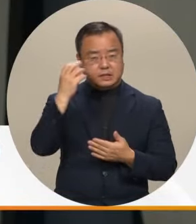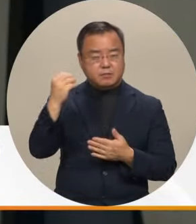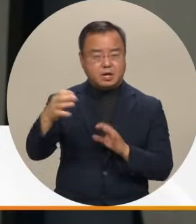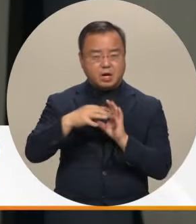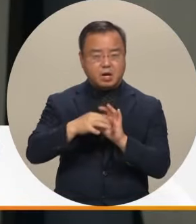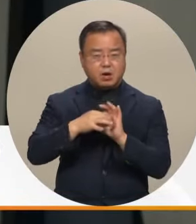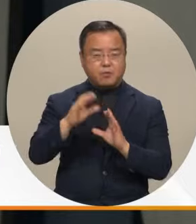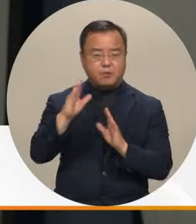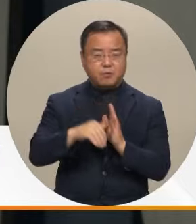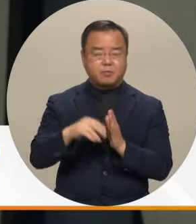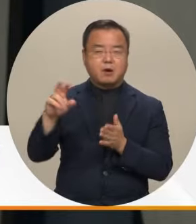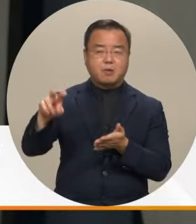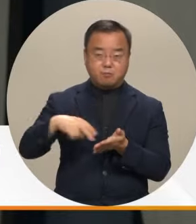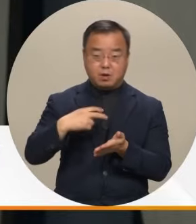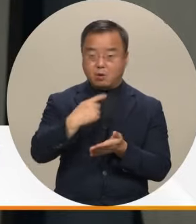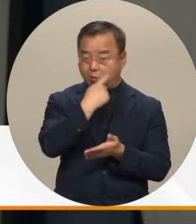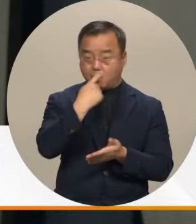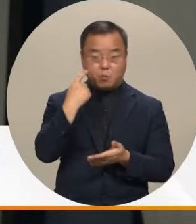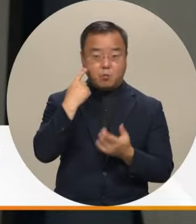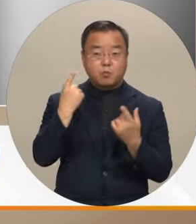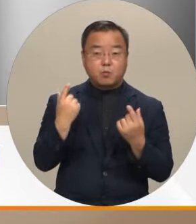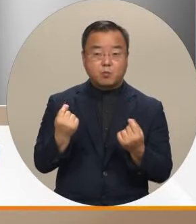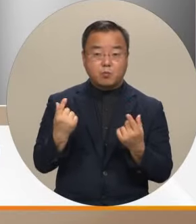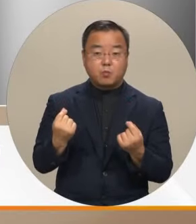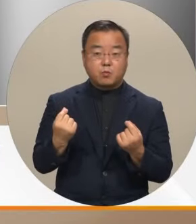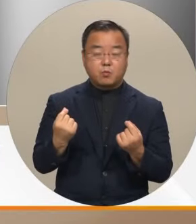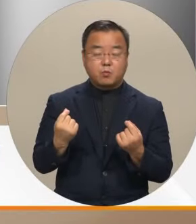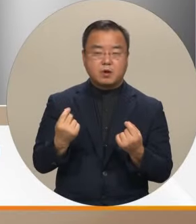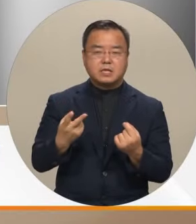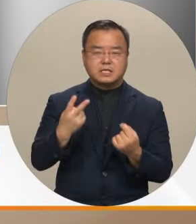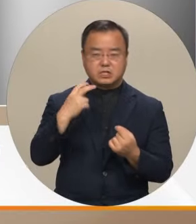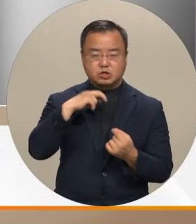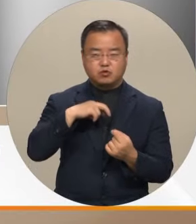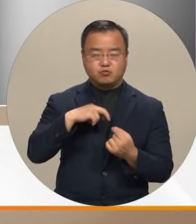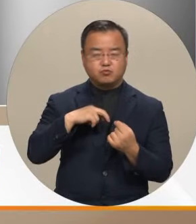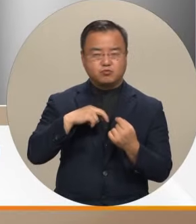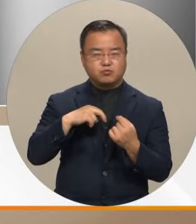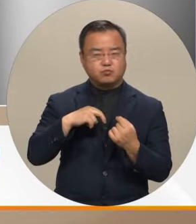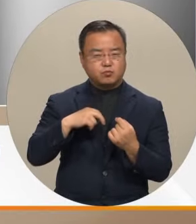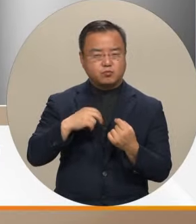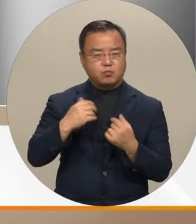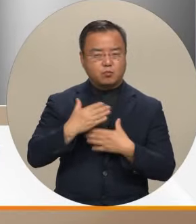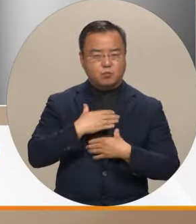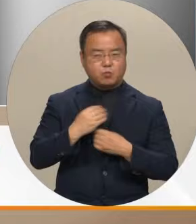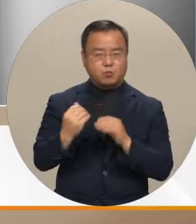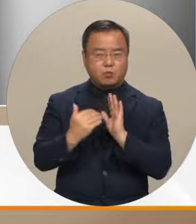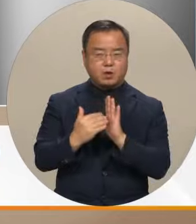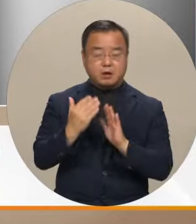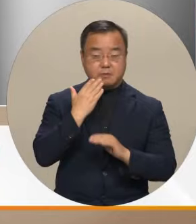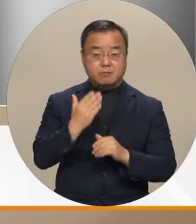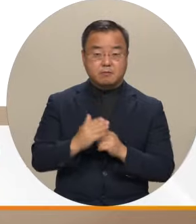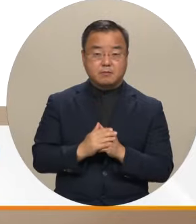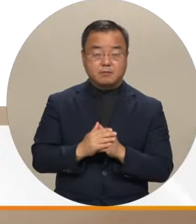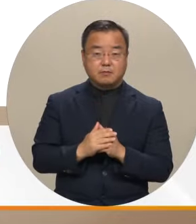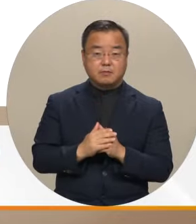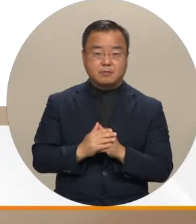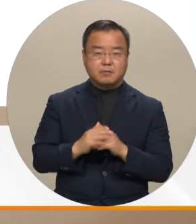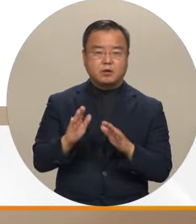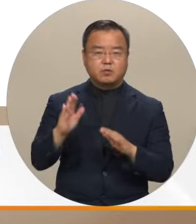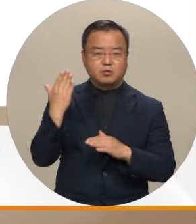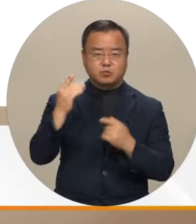다시 문자가 와서 보이는지 확인하자아요 그게 이제 보통 이제 이중 보안인 이게 요즘의 대학 시스템이 그렇게 돼 있지